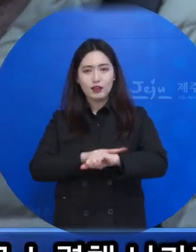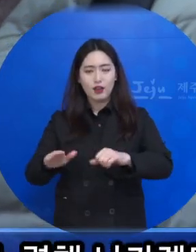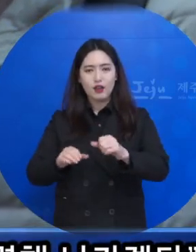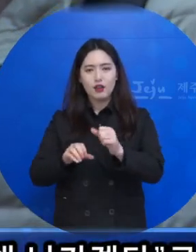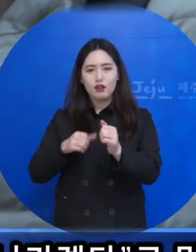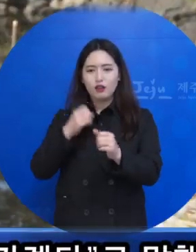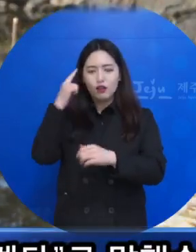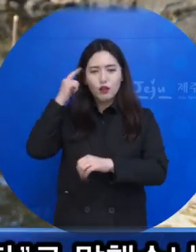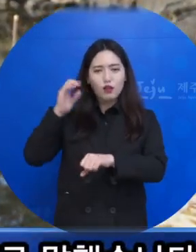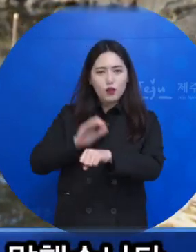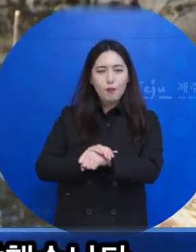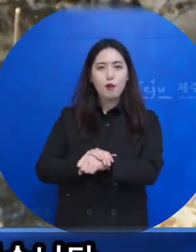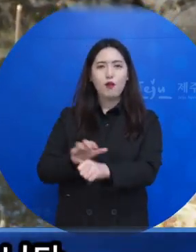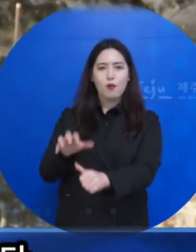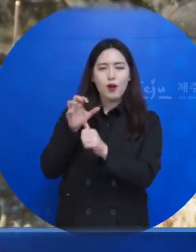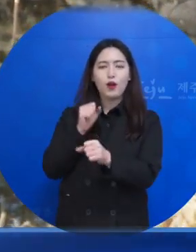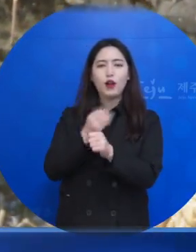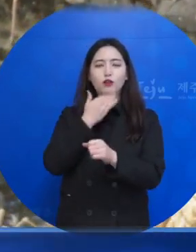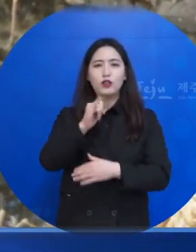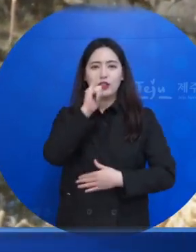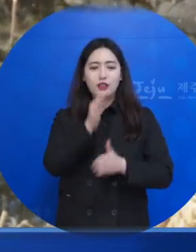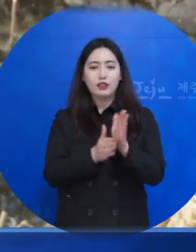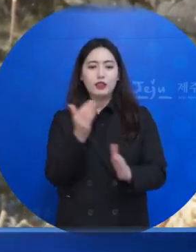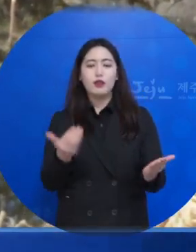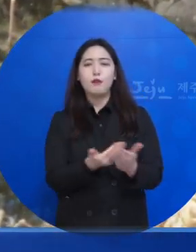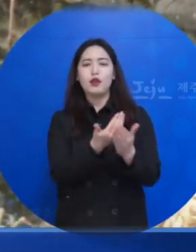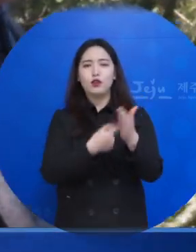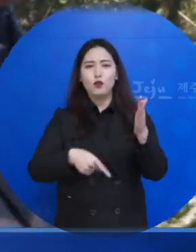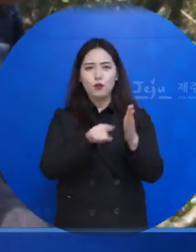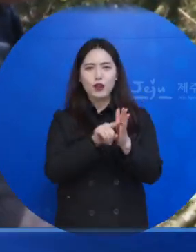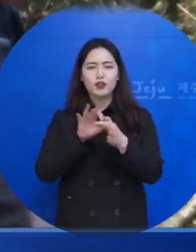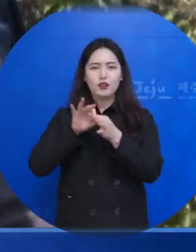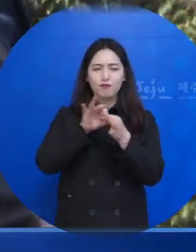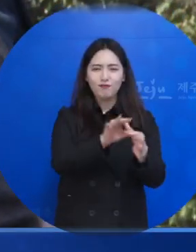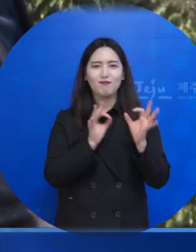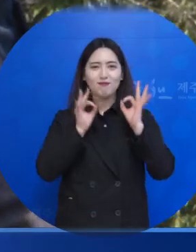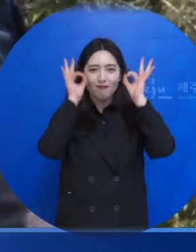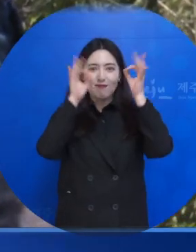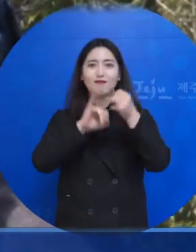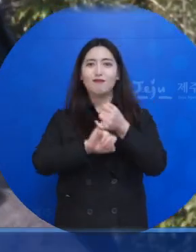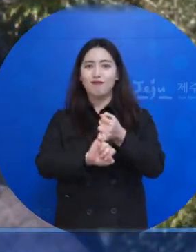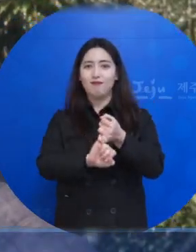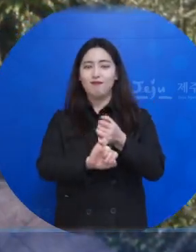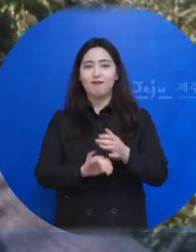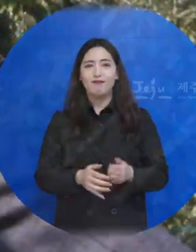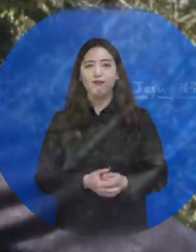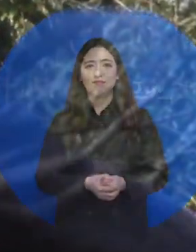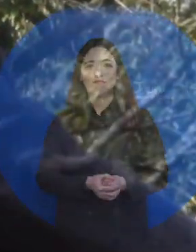현명하게 이용하는 도시로의 발전을 위해 지속적으로 노력해 나가겠다고